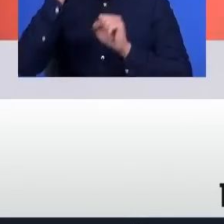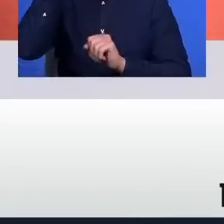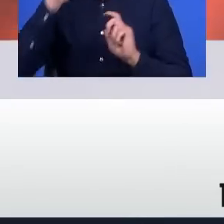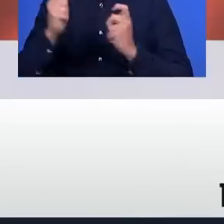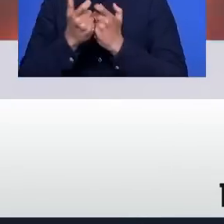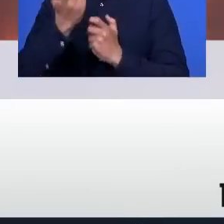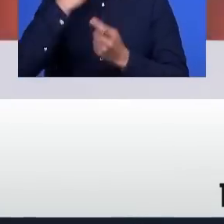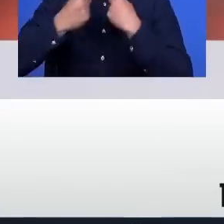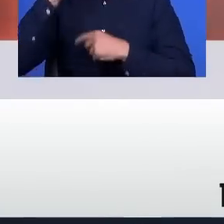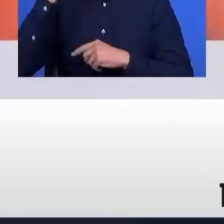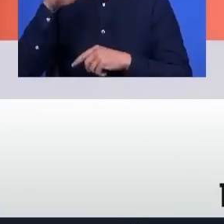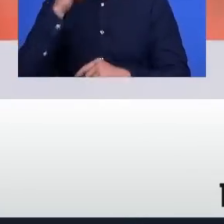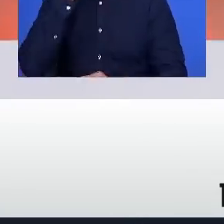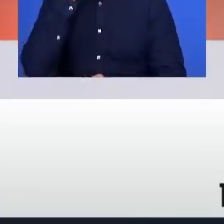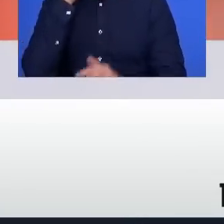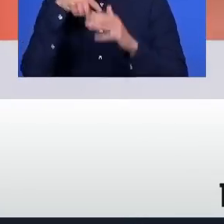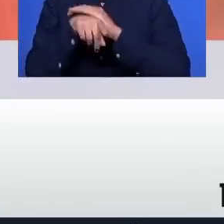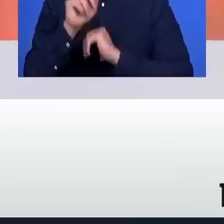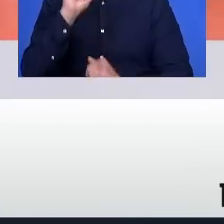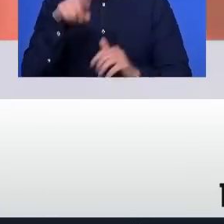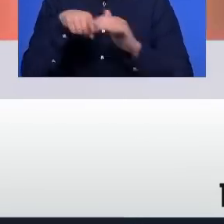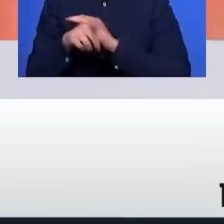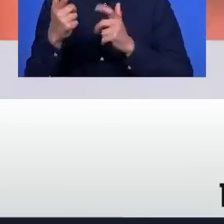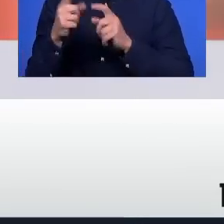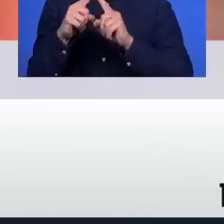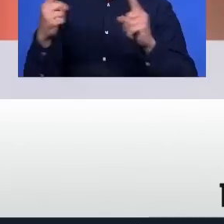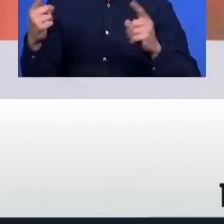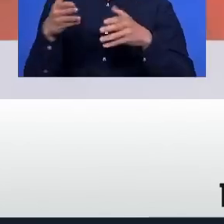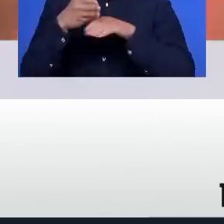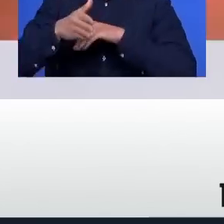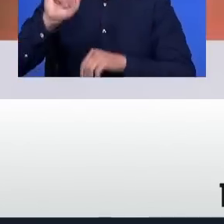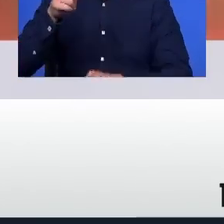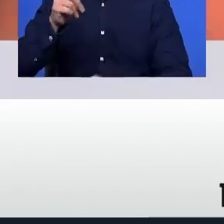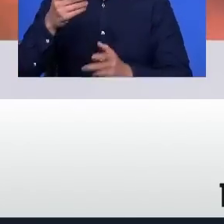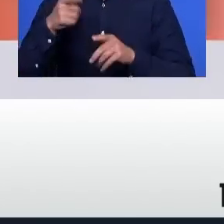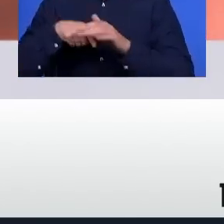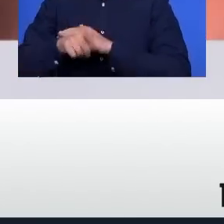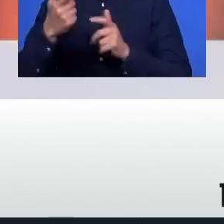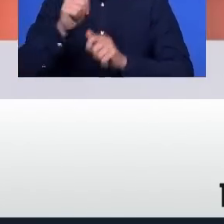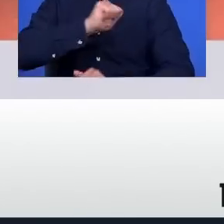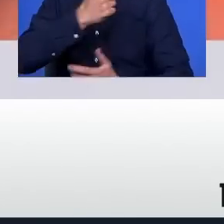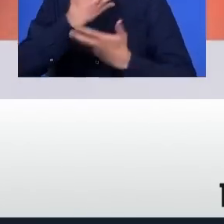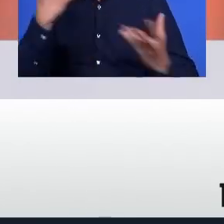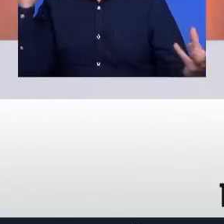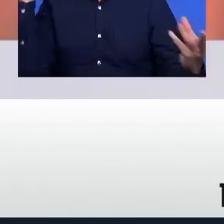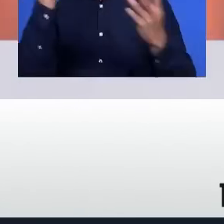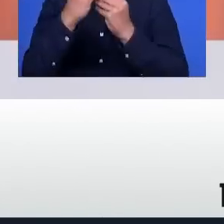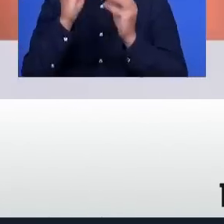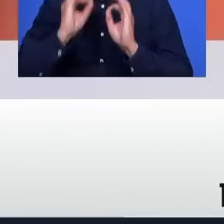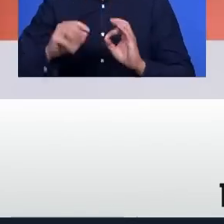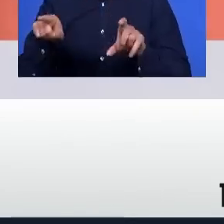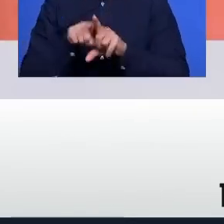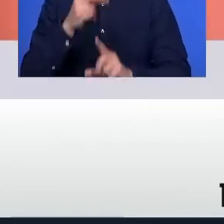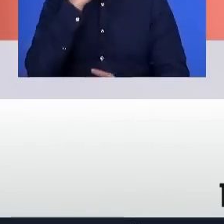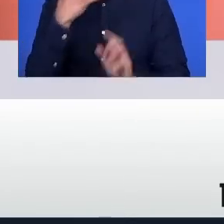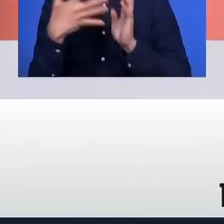כמה שנים שוב על סמארטפונים. הברכת נשק במעבר אלנבי, זאת הברכת נשק הכי גדולה אי פעם, לפחות כמו שהצלחנו